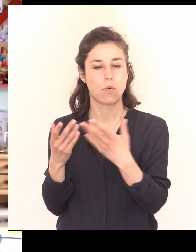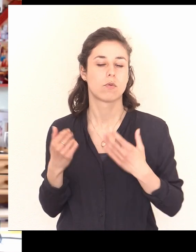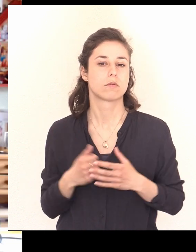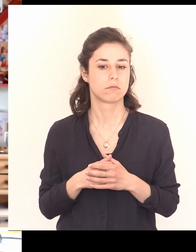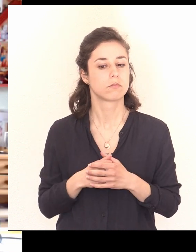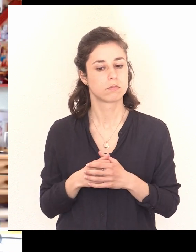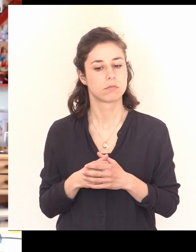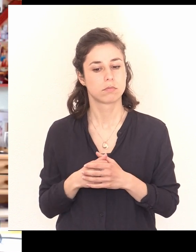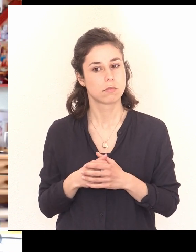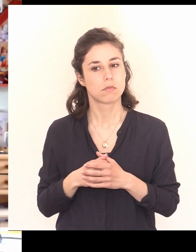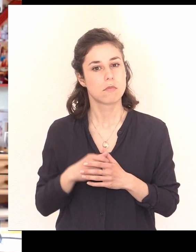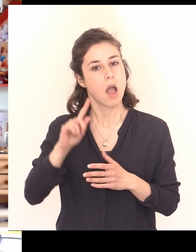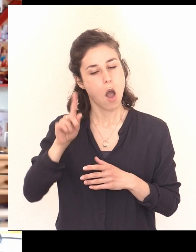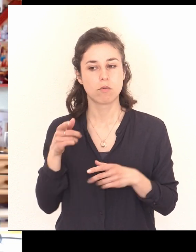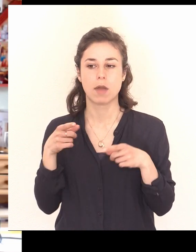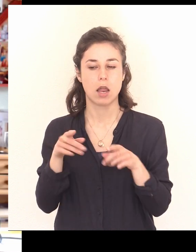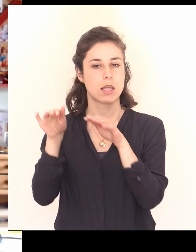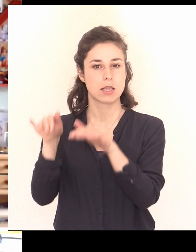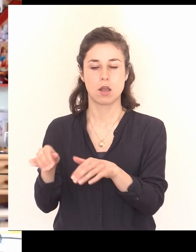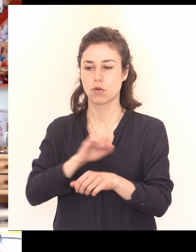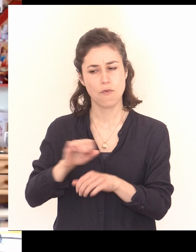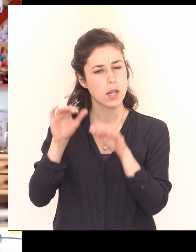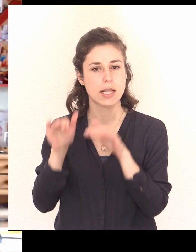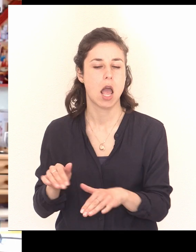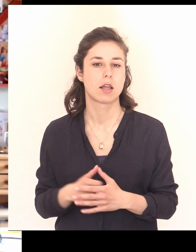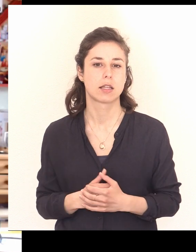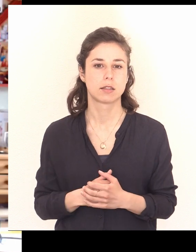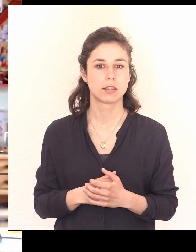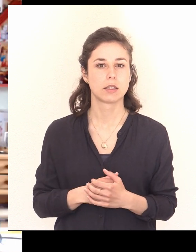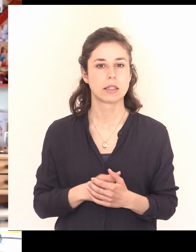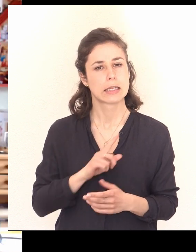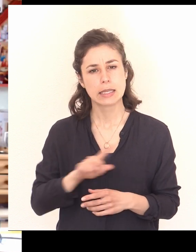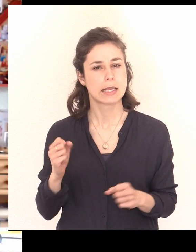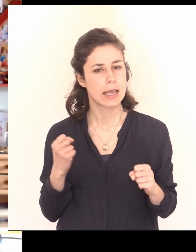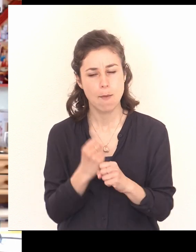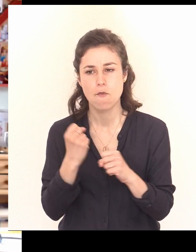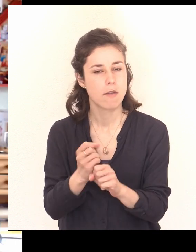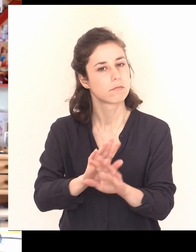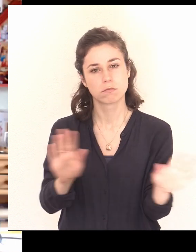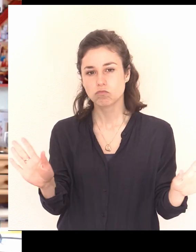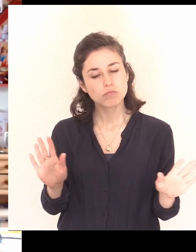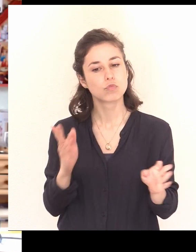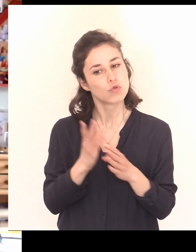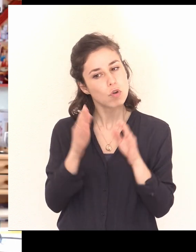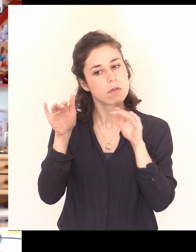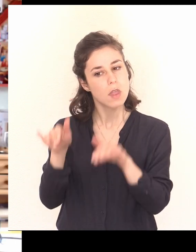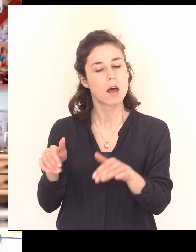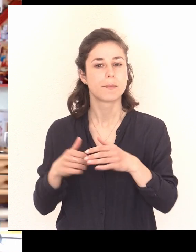oder Einschränkungen gedacht wird. Dass die Parkplätze sofort eingerichtet werden, dass man da nicht erst drum kämpfen